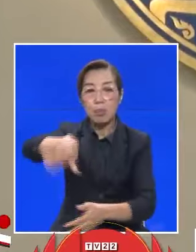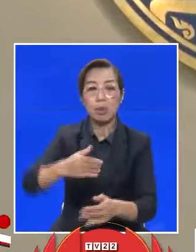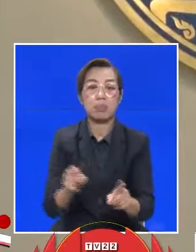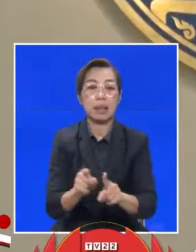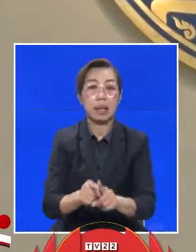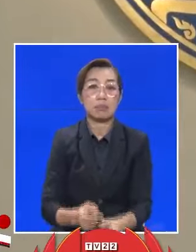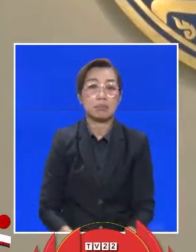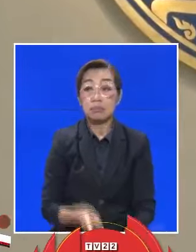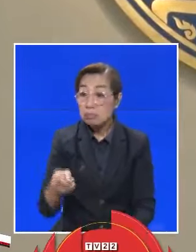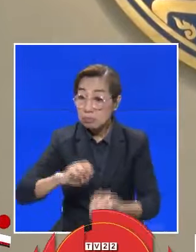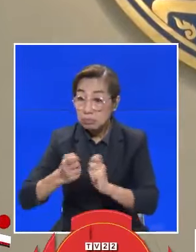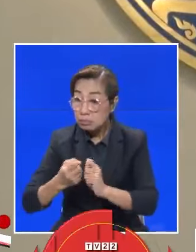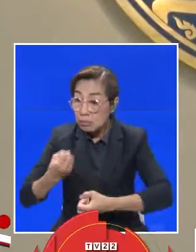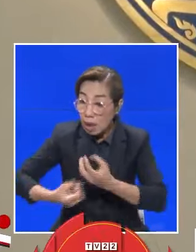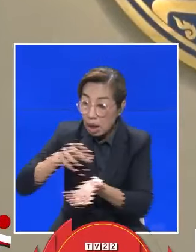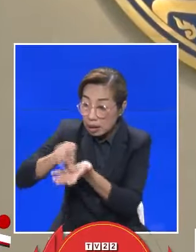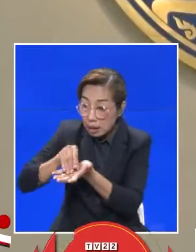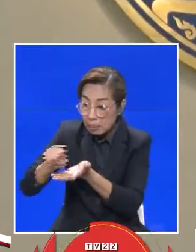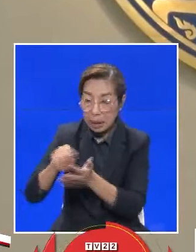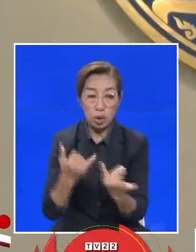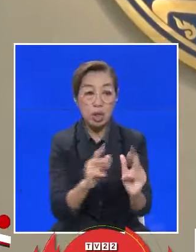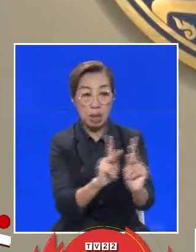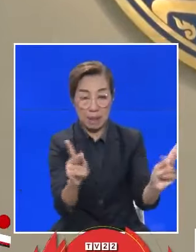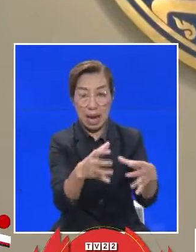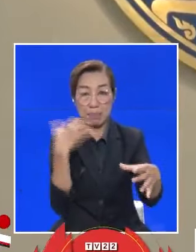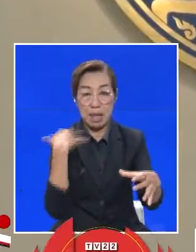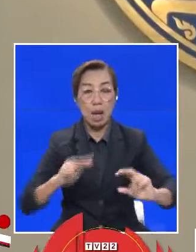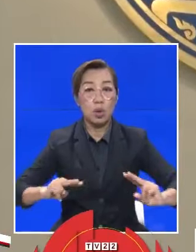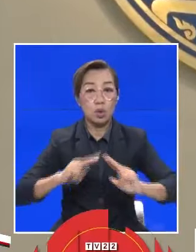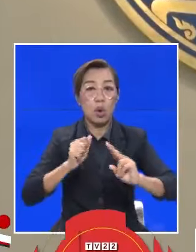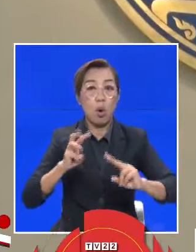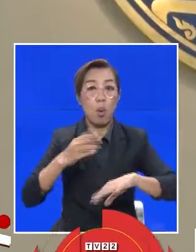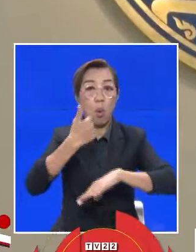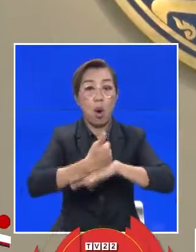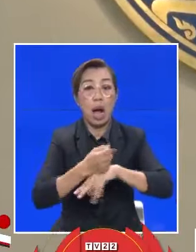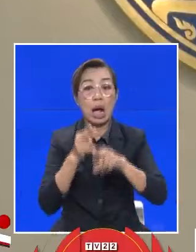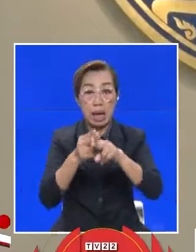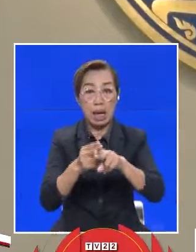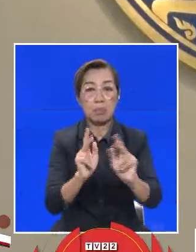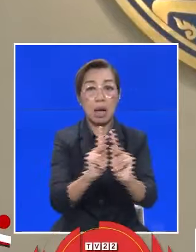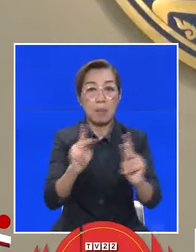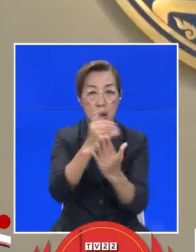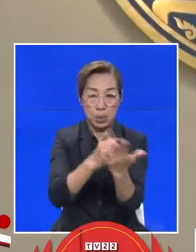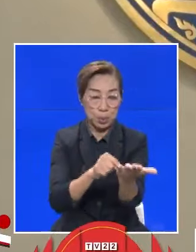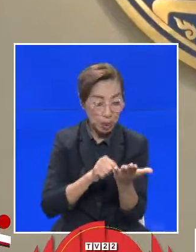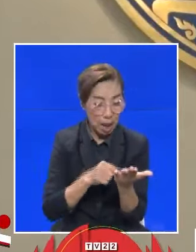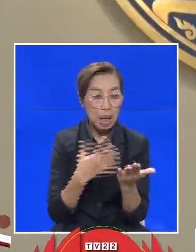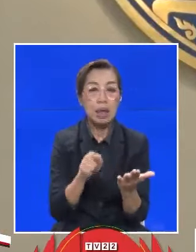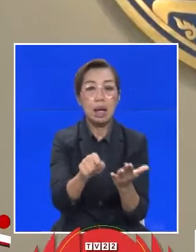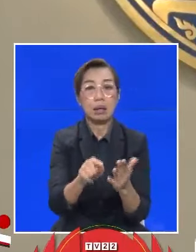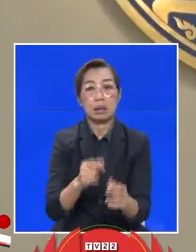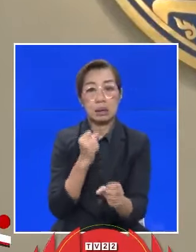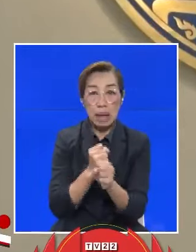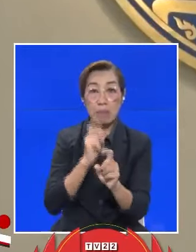ก็ต้องรับฟังครับมีการตั้งคณะกรรมการเข้ามาแล้วนะครับโดยที่ท่านรัฐมนตรีอว.ก็จะแถลงบ่ายนี้นะครับก็ต้องรับฟังความคิดเห็นนะครับทุกอย่างต้องไปตามกฎหมาย